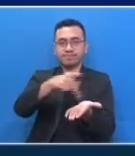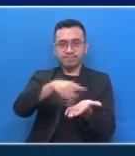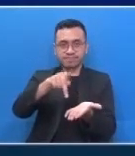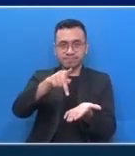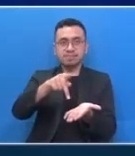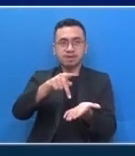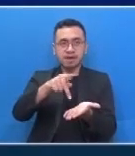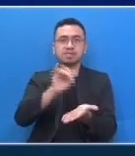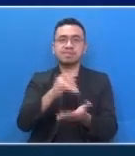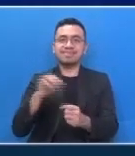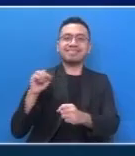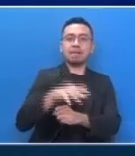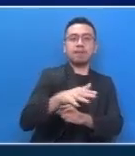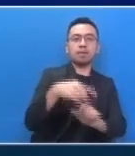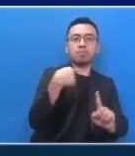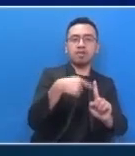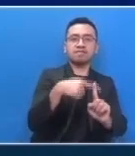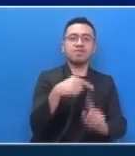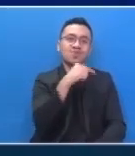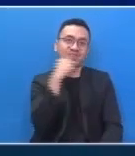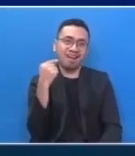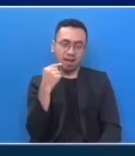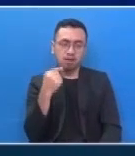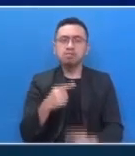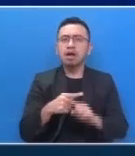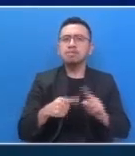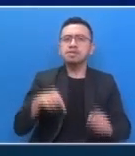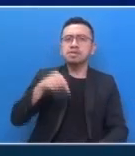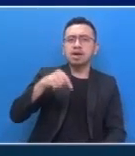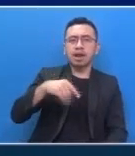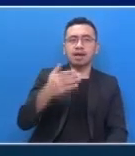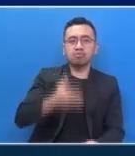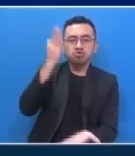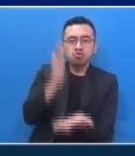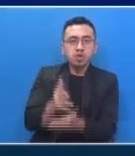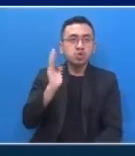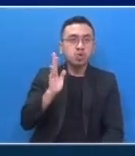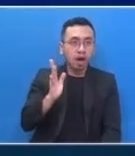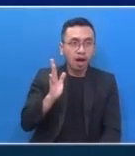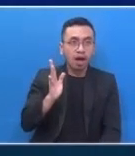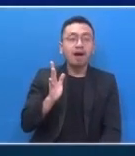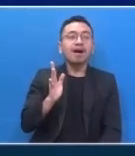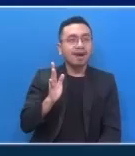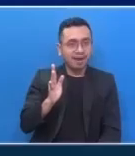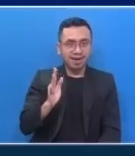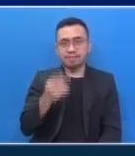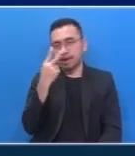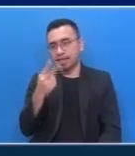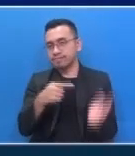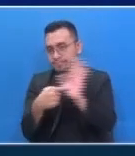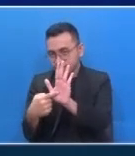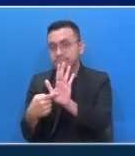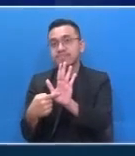ketika eh isu ini sudah eh diputuskan pada akhirnya kan juga bisa dilihat secara lebih jernih oleh masing-masing misalnya kalau betul